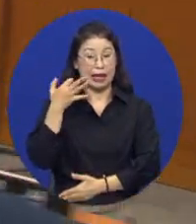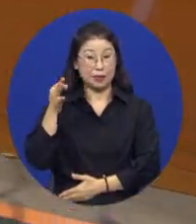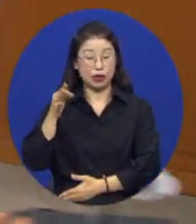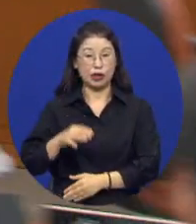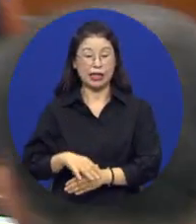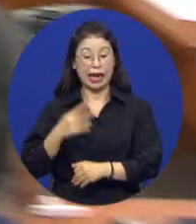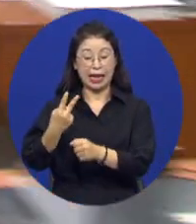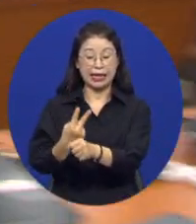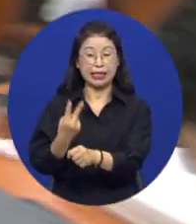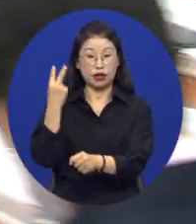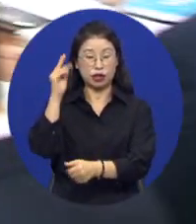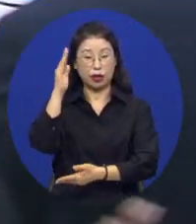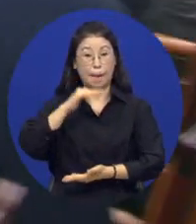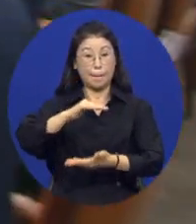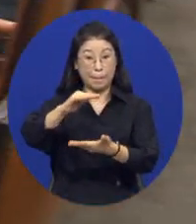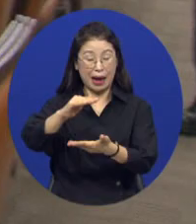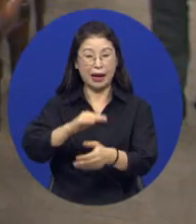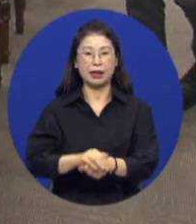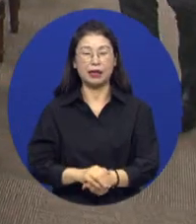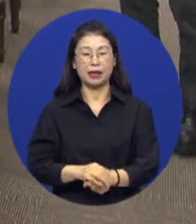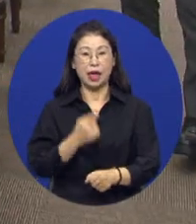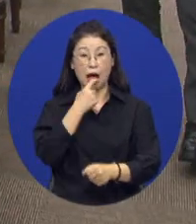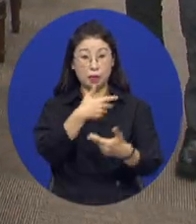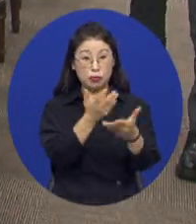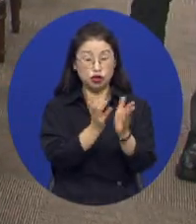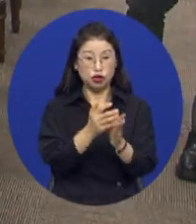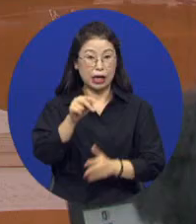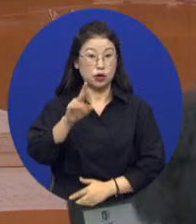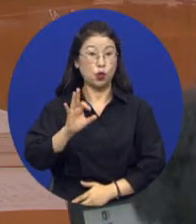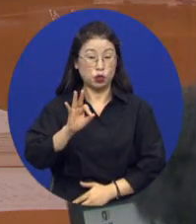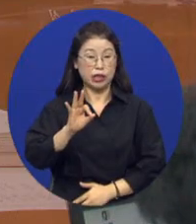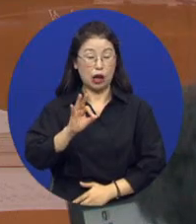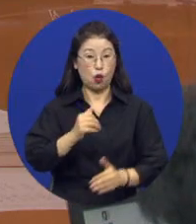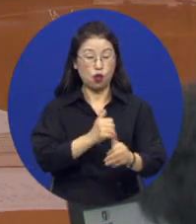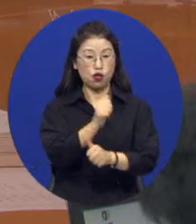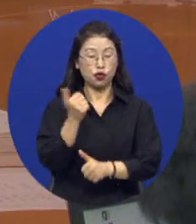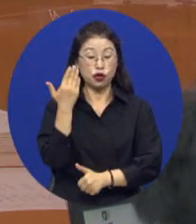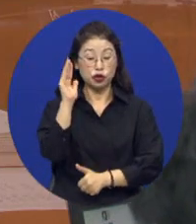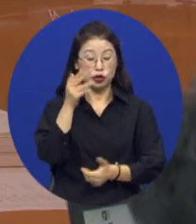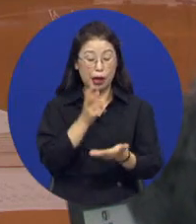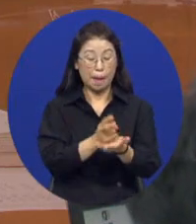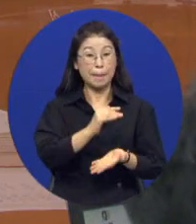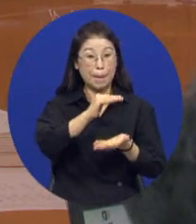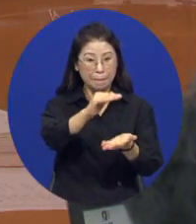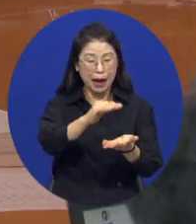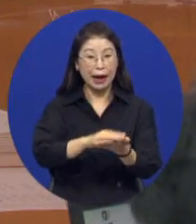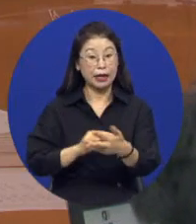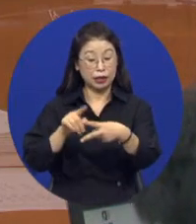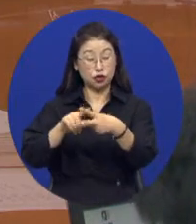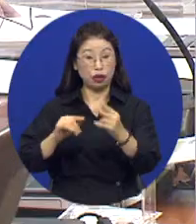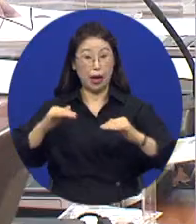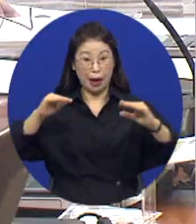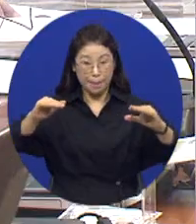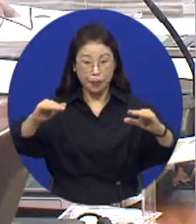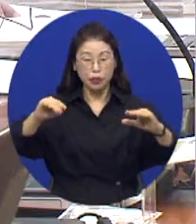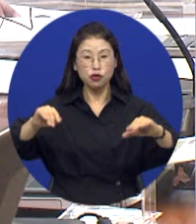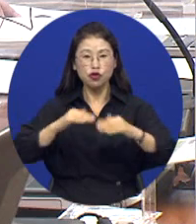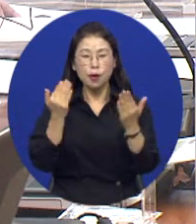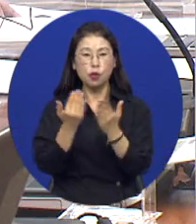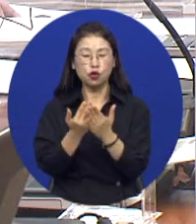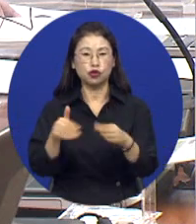의원이 2년 전 발의한 법안과 더불어민주당 송재호 의원이 최근 발의한 법안입니다. 두 법안